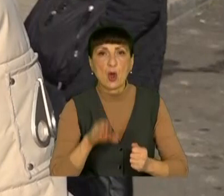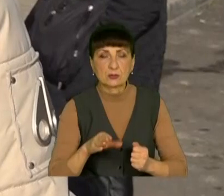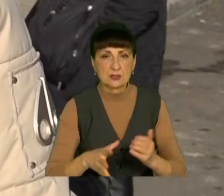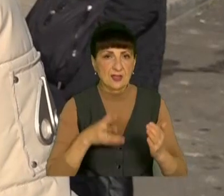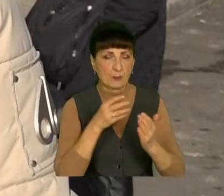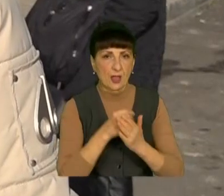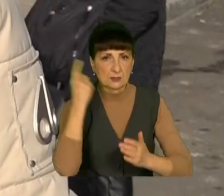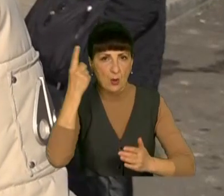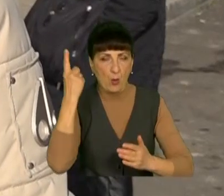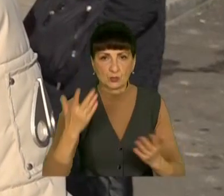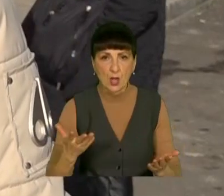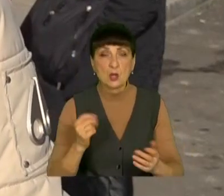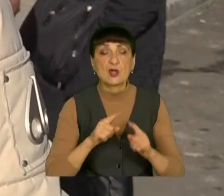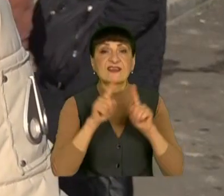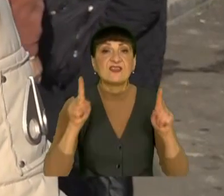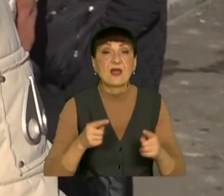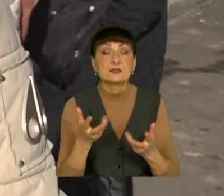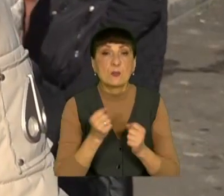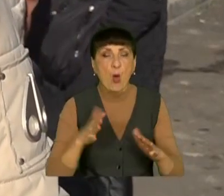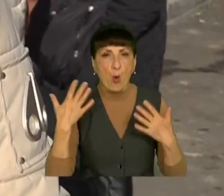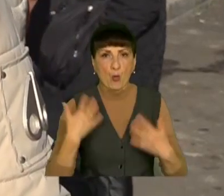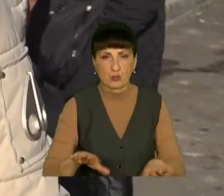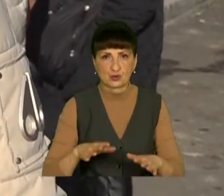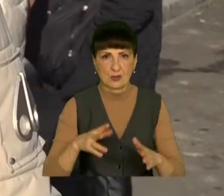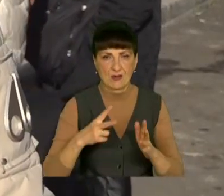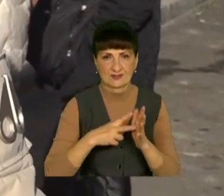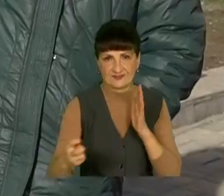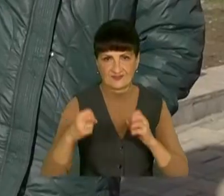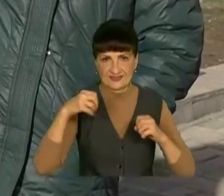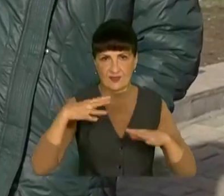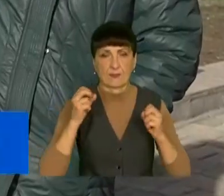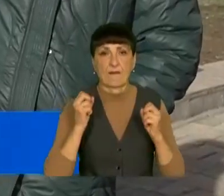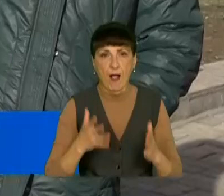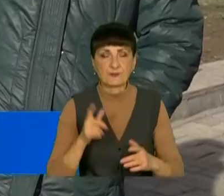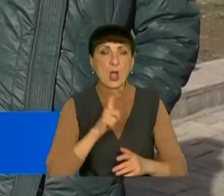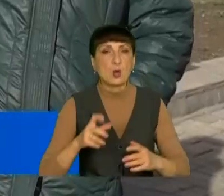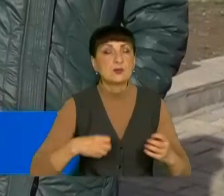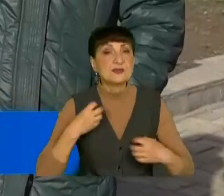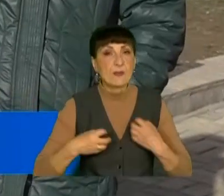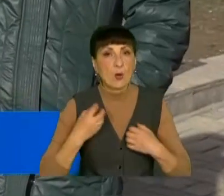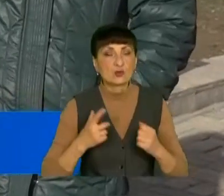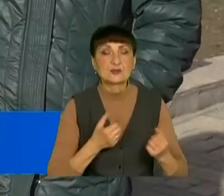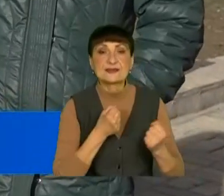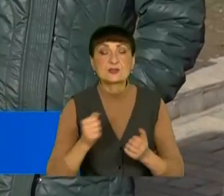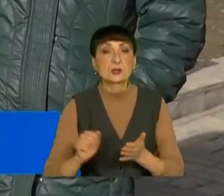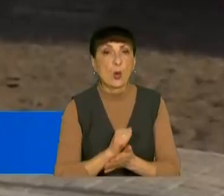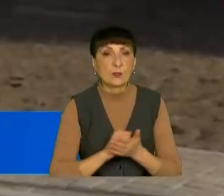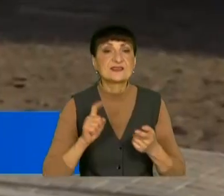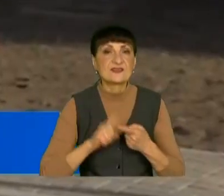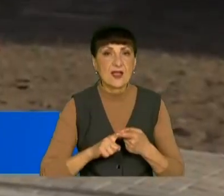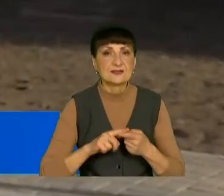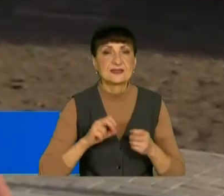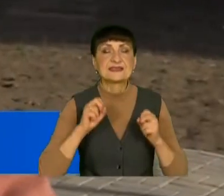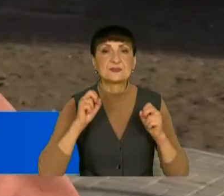оплату комуслуг. Еще квитанции не получаем, а нас уже оставили без света. Жильцы опасаются, что задержки с документами связаны с